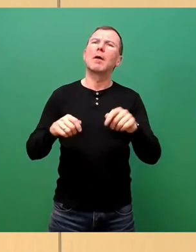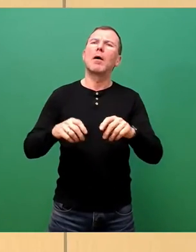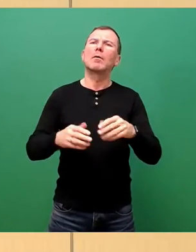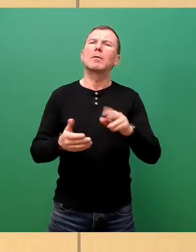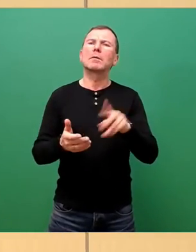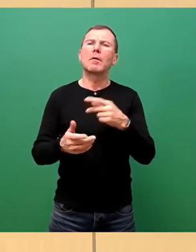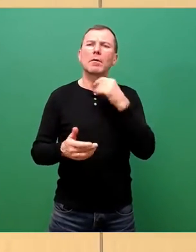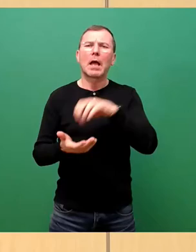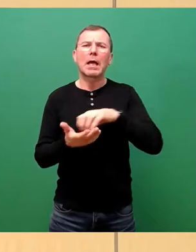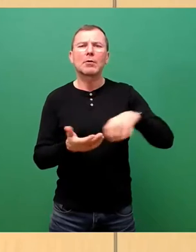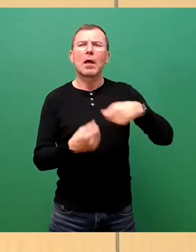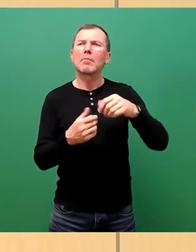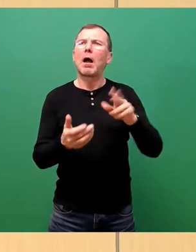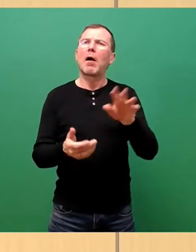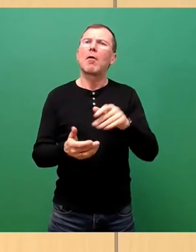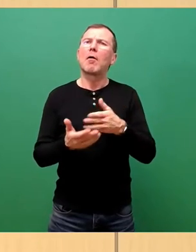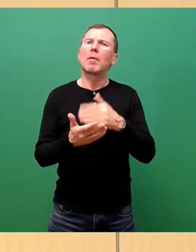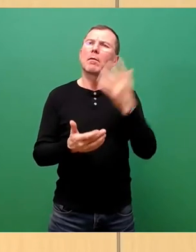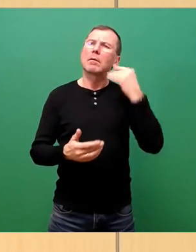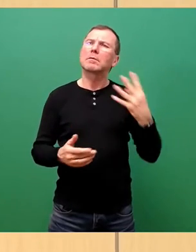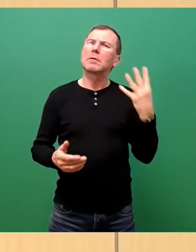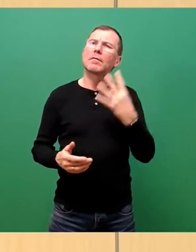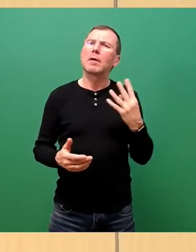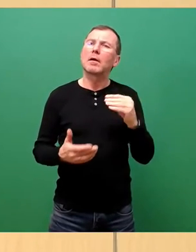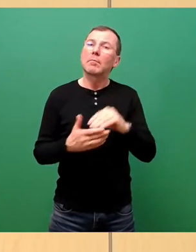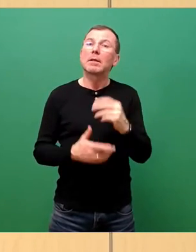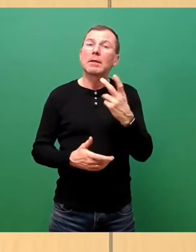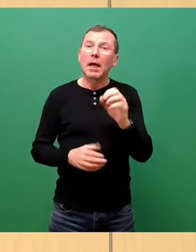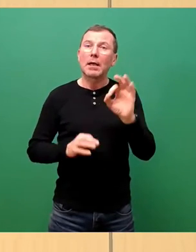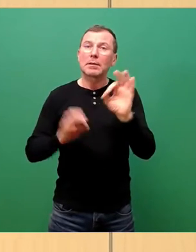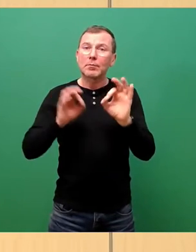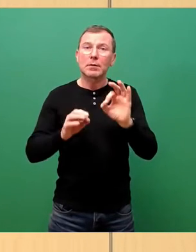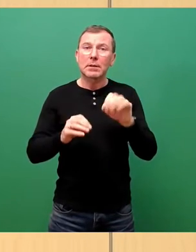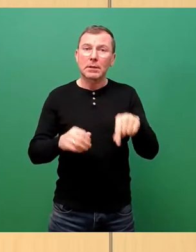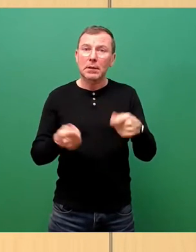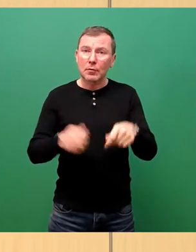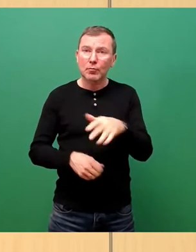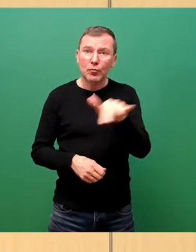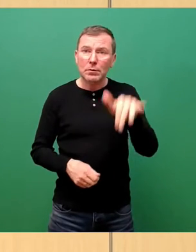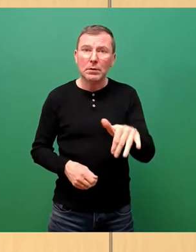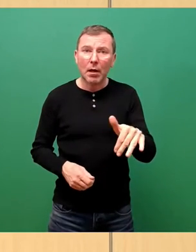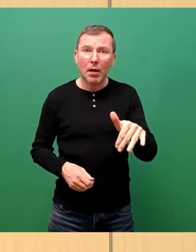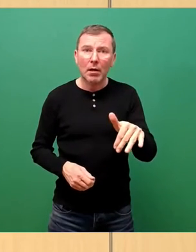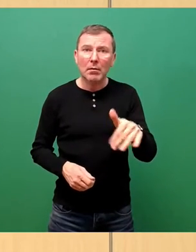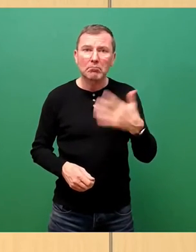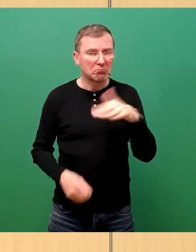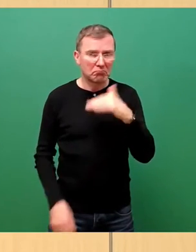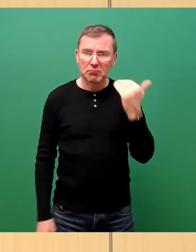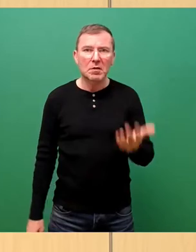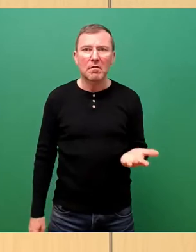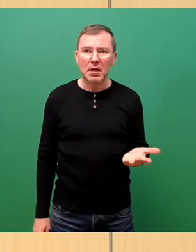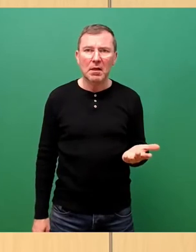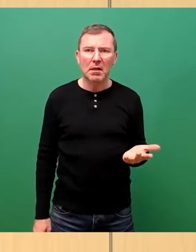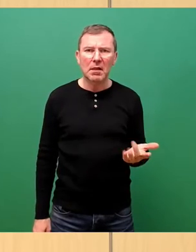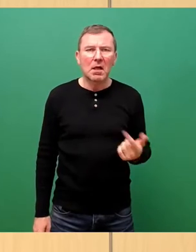Bauträgern hatten wir eigentlich in den letzten 4 Jahren mit 30% Sozialwohnungsquote hier zum Beschluss? Nicht viele, oder? Also ich zumindest kann mich an